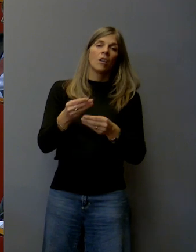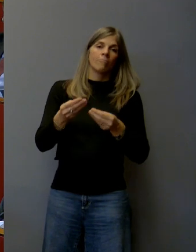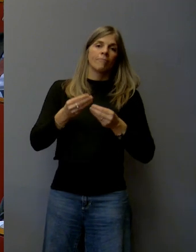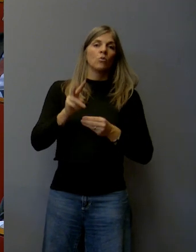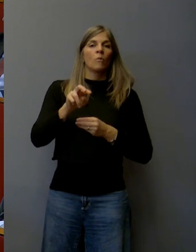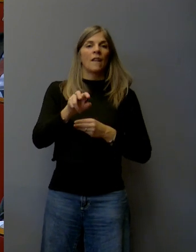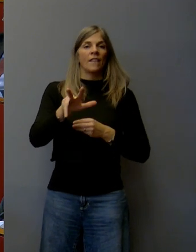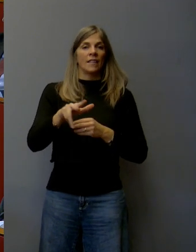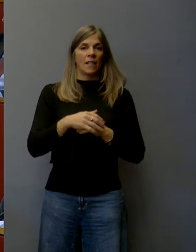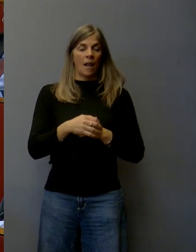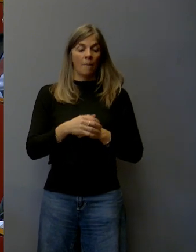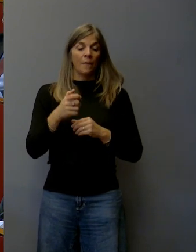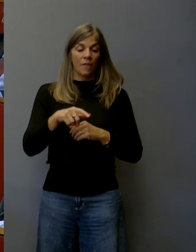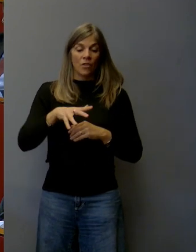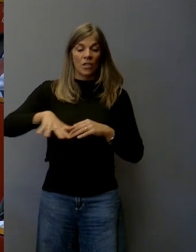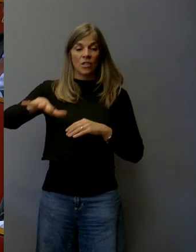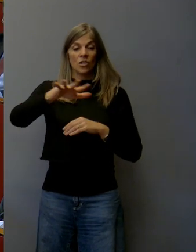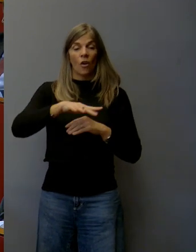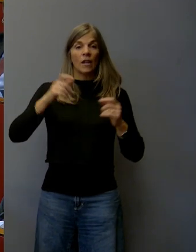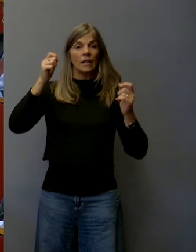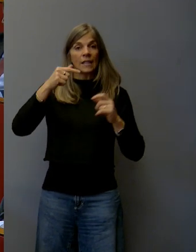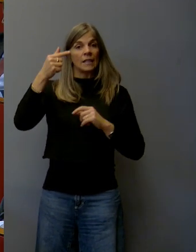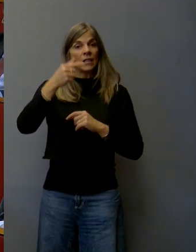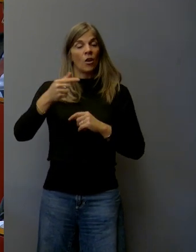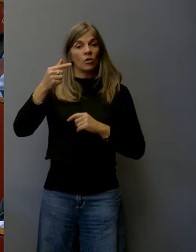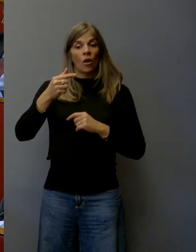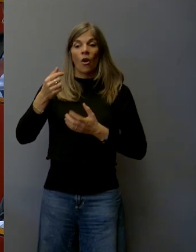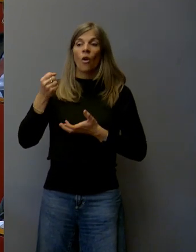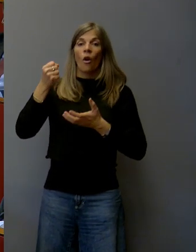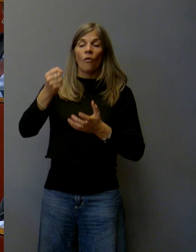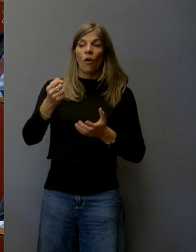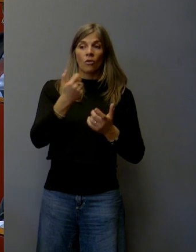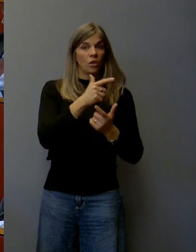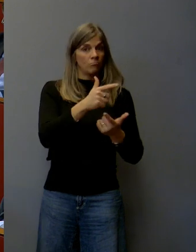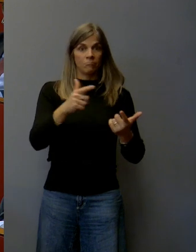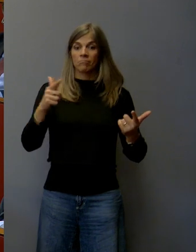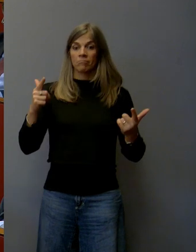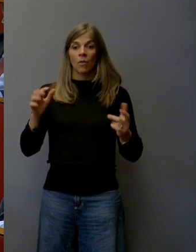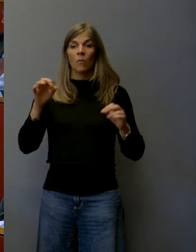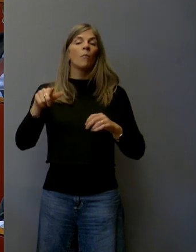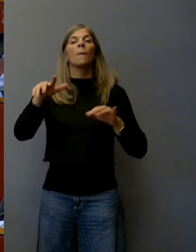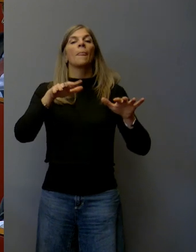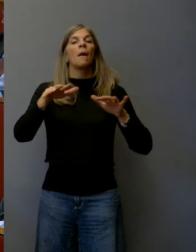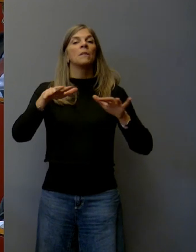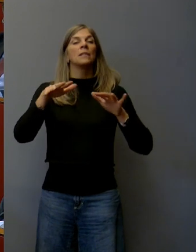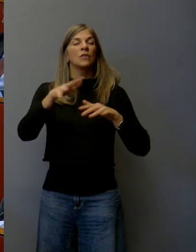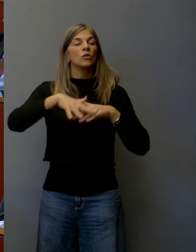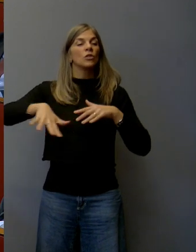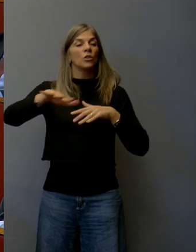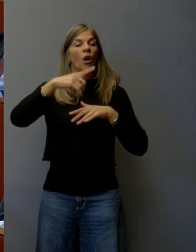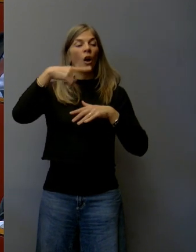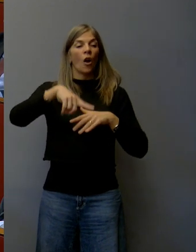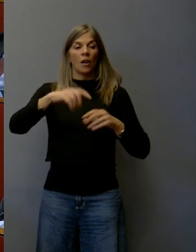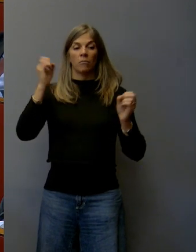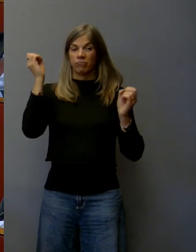parte è un territorio che è stato completamente dimenticato da questa amministrazione nei suoi interventi se